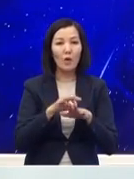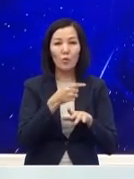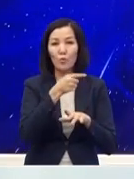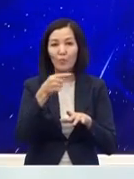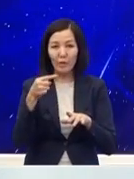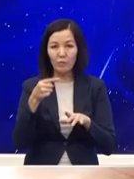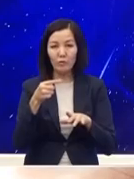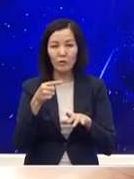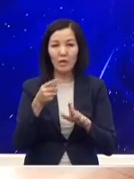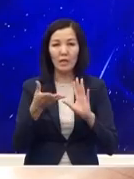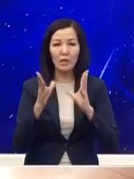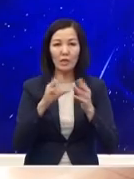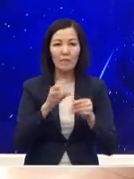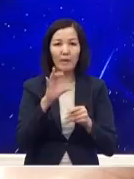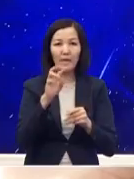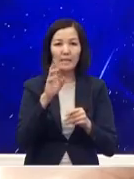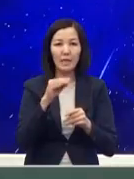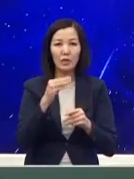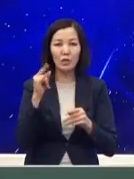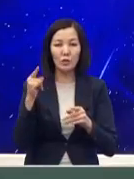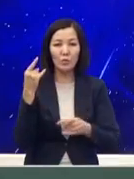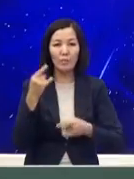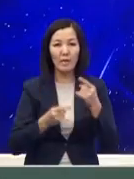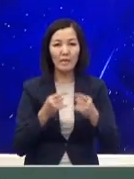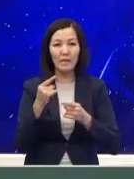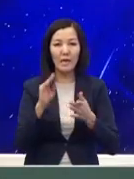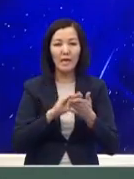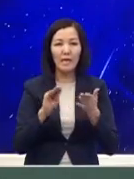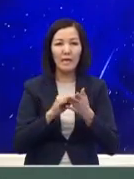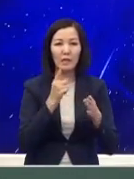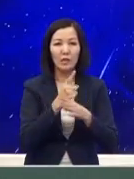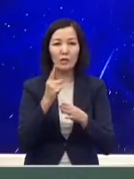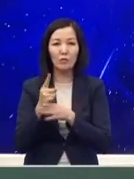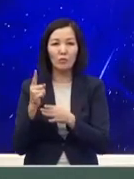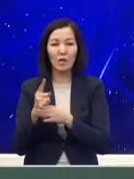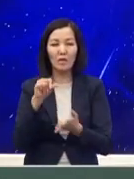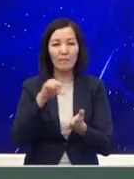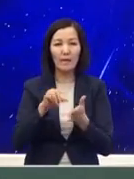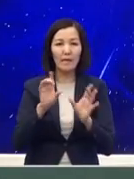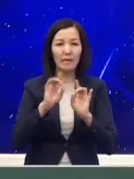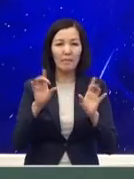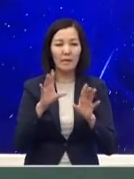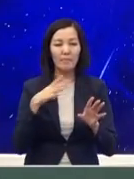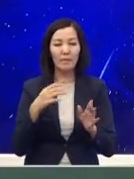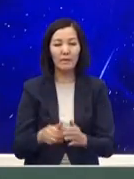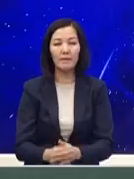шыққан. Жалпы Асқат Сәкенұлы Жетісу медиа алаңында карантиндік шектеу шаралары туралы да баяндады.